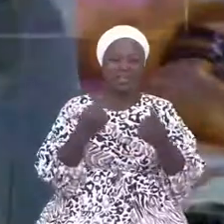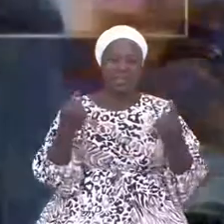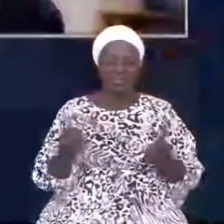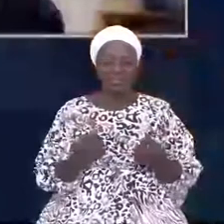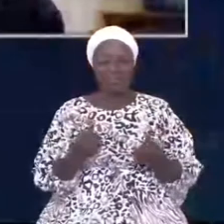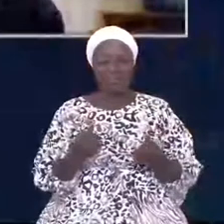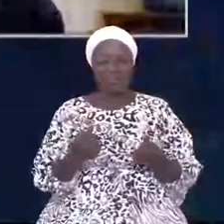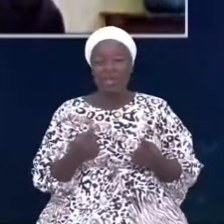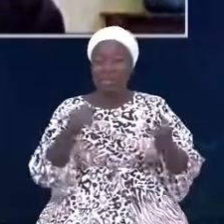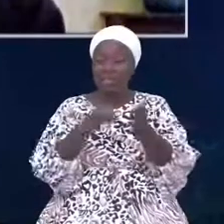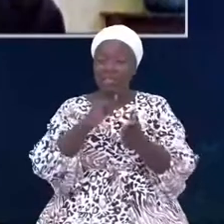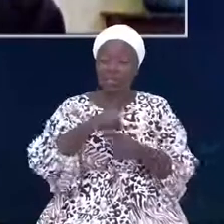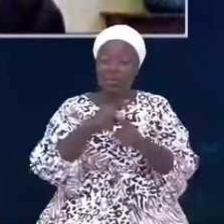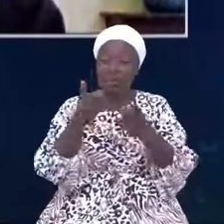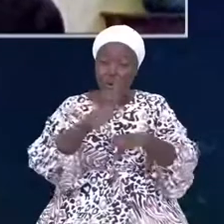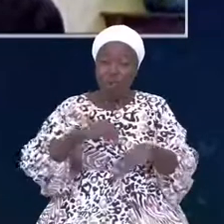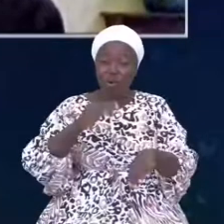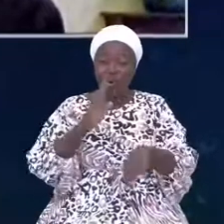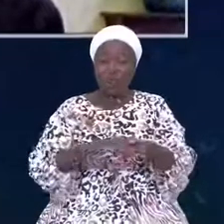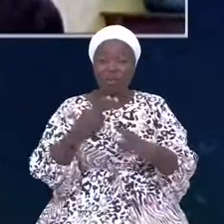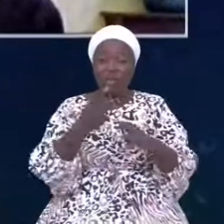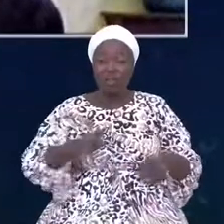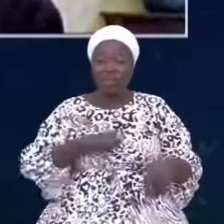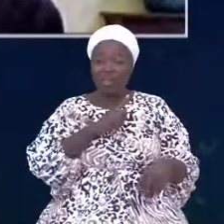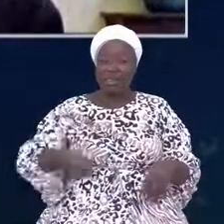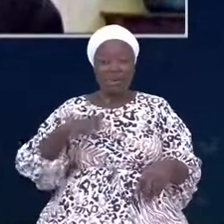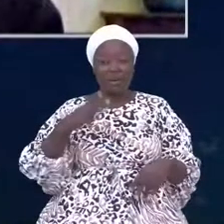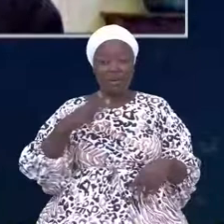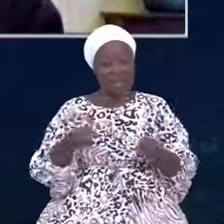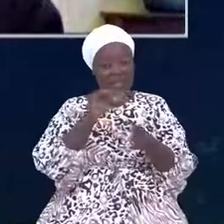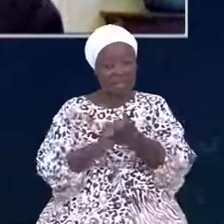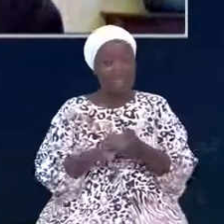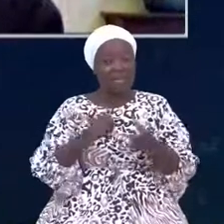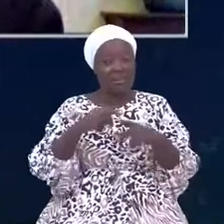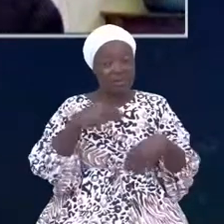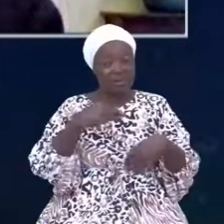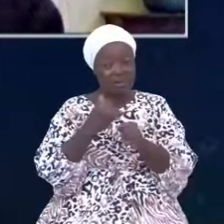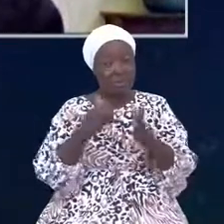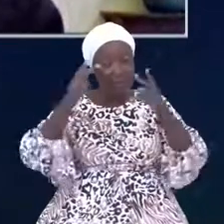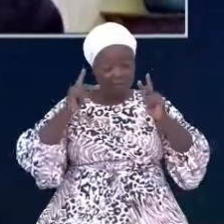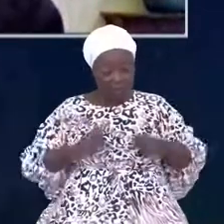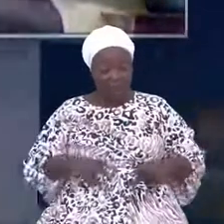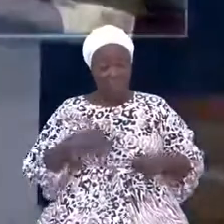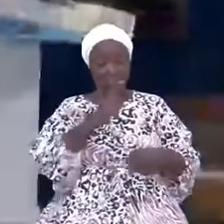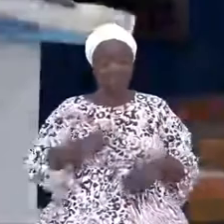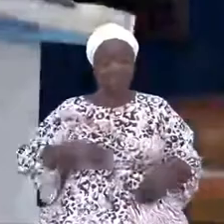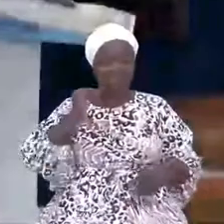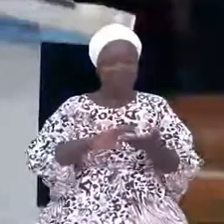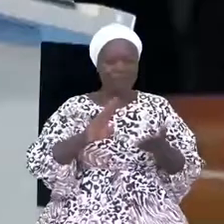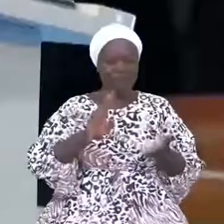de mon péché. C'est quand tu invoques le Seigneur de cette manière et tu le